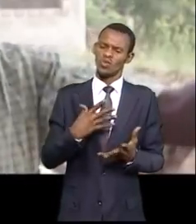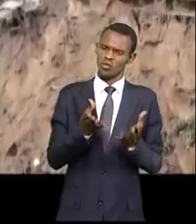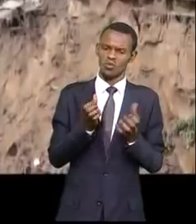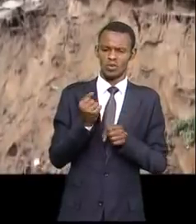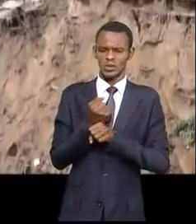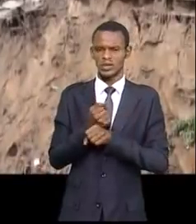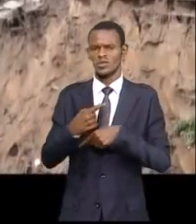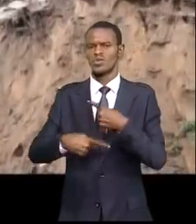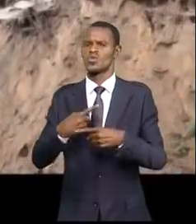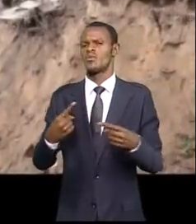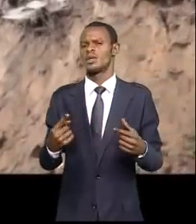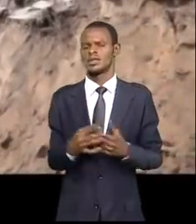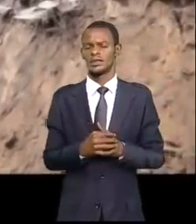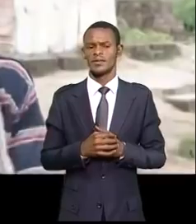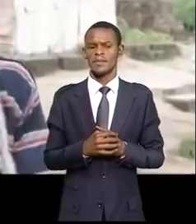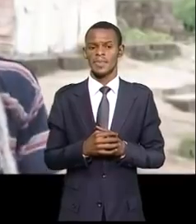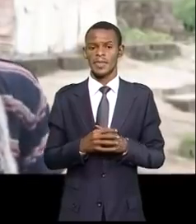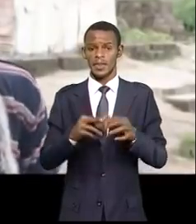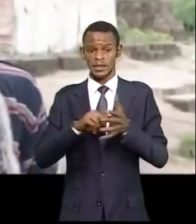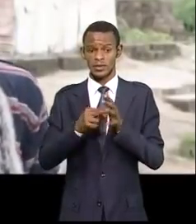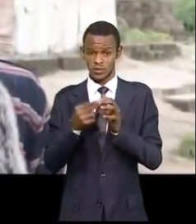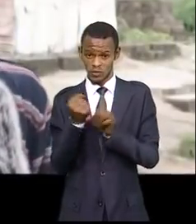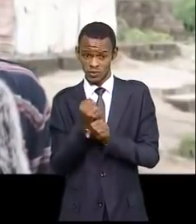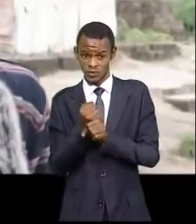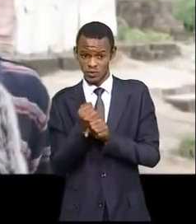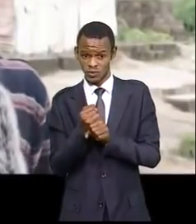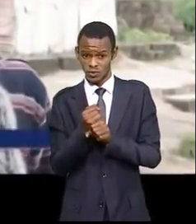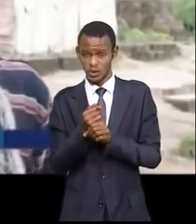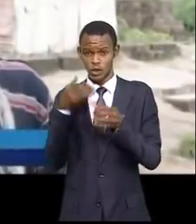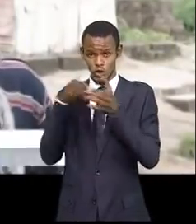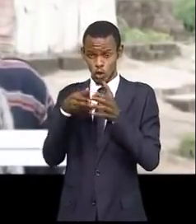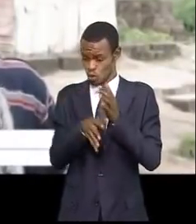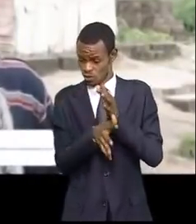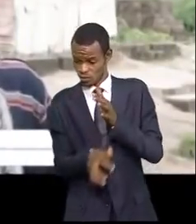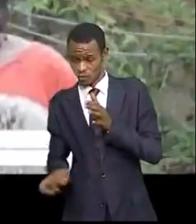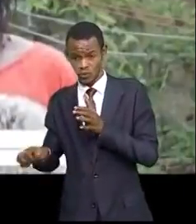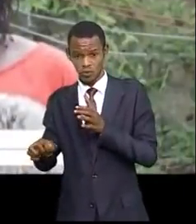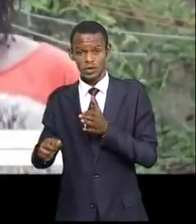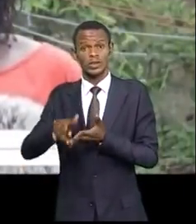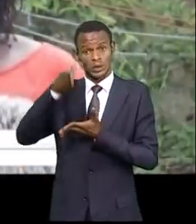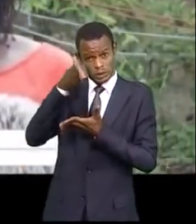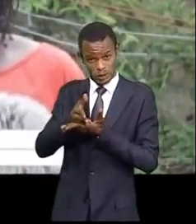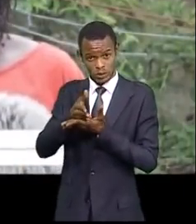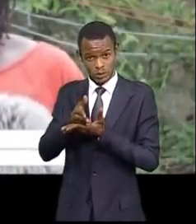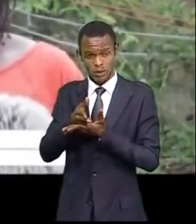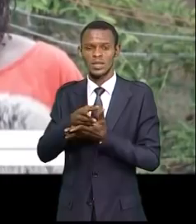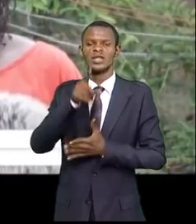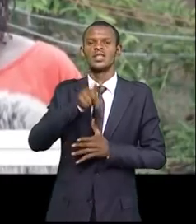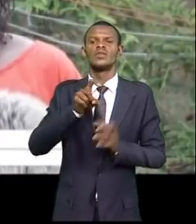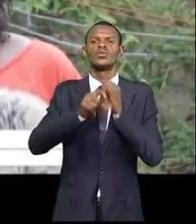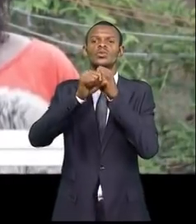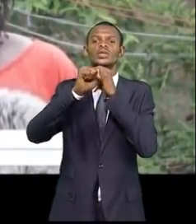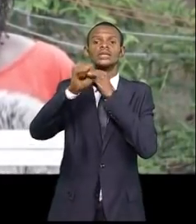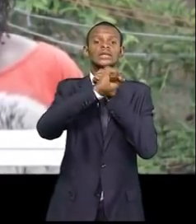ainsi au delà des grands travaux d'élite anti érosive a réalisé sur ses sites une socialisation s'avère donc nécessaire